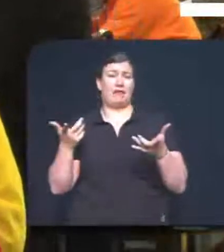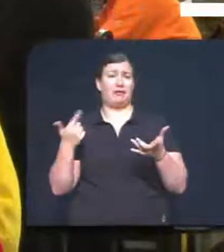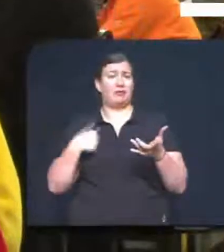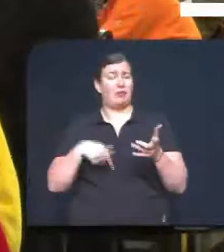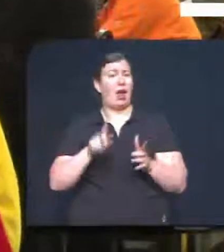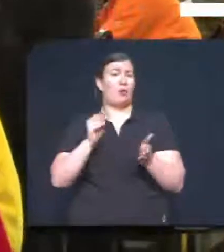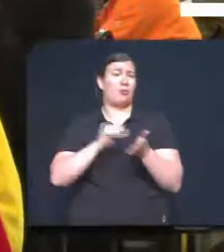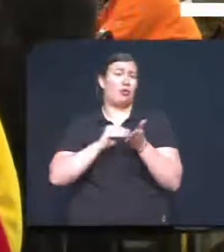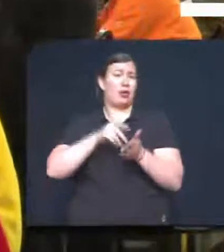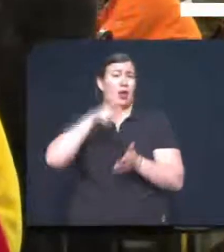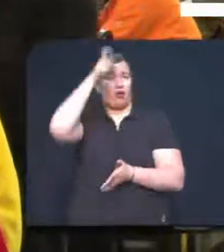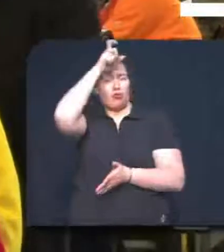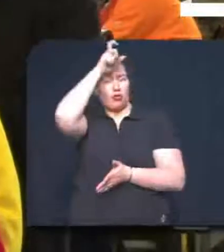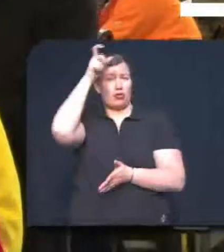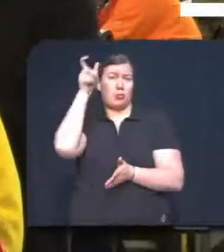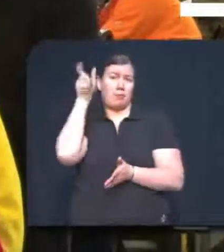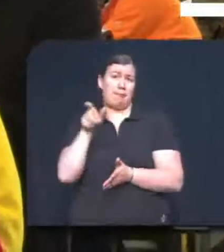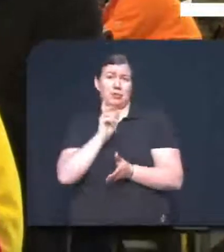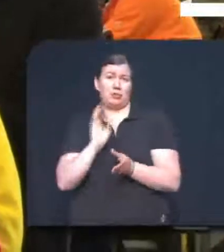reden